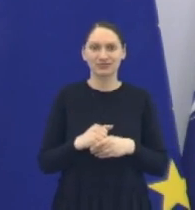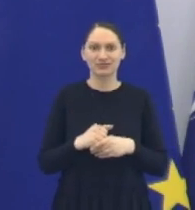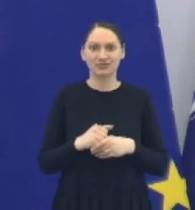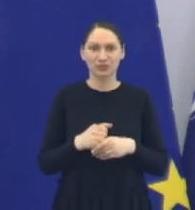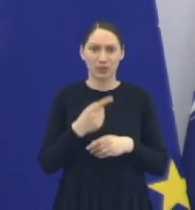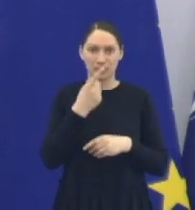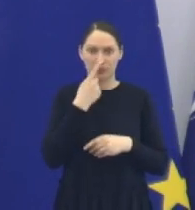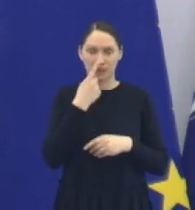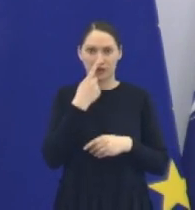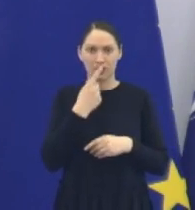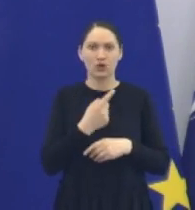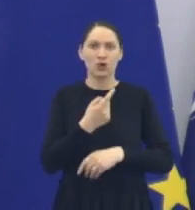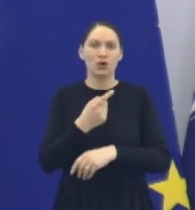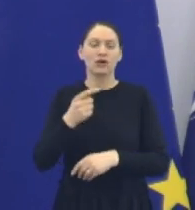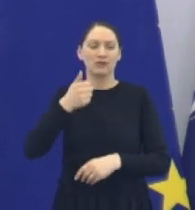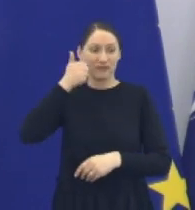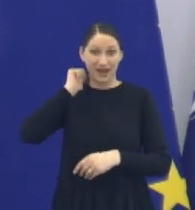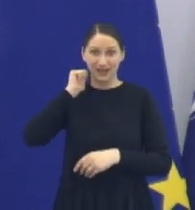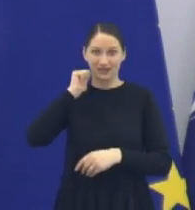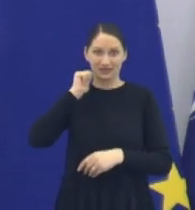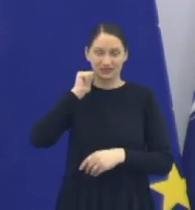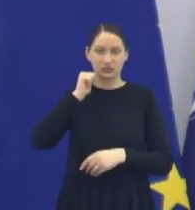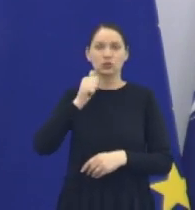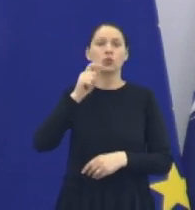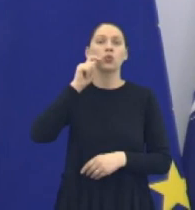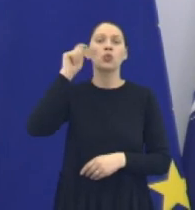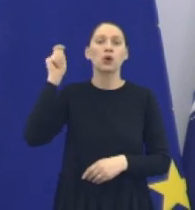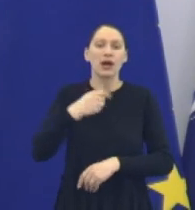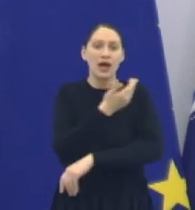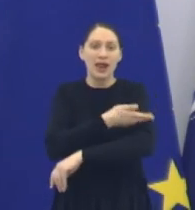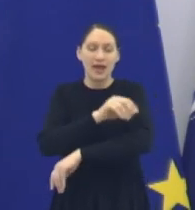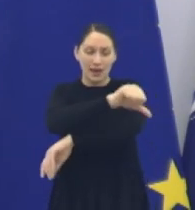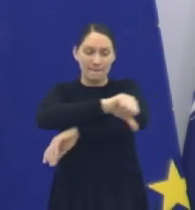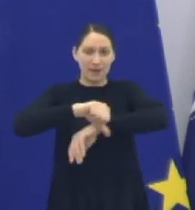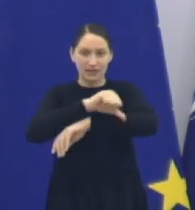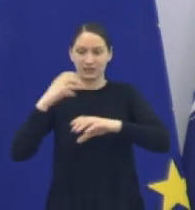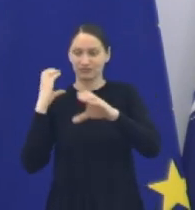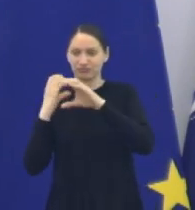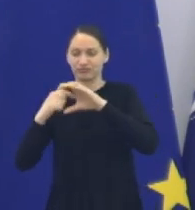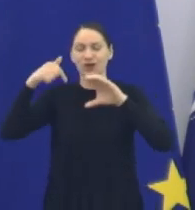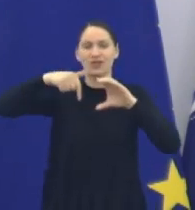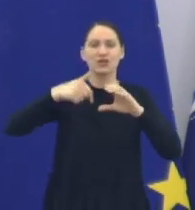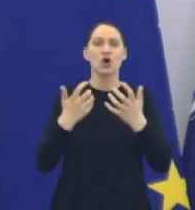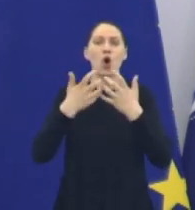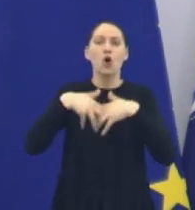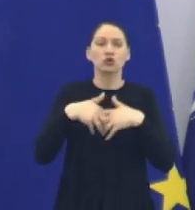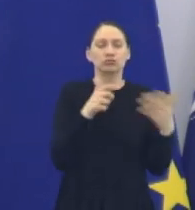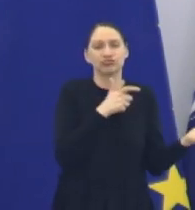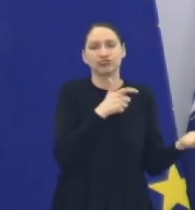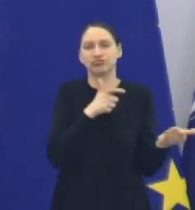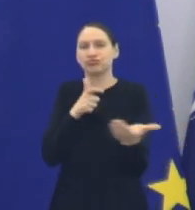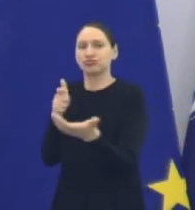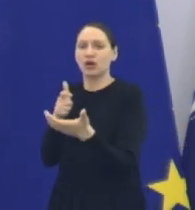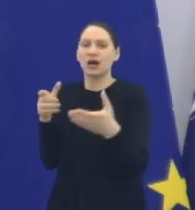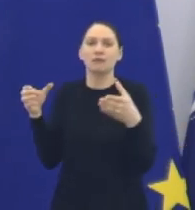prie Ukrainos-Lenkijos sienos jau vakar. Ir šis krovinys leis apginkluoti automatiniais ginklais brigados